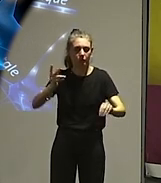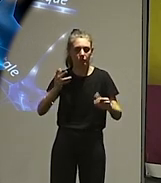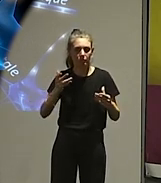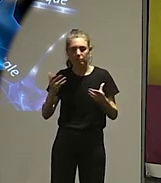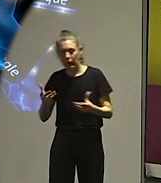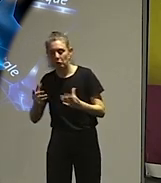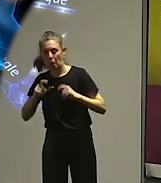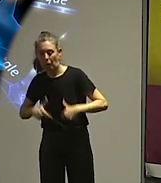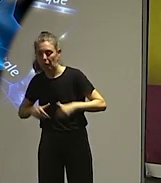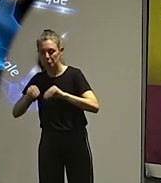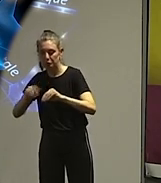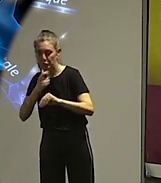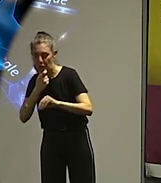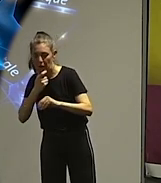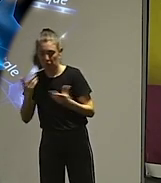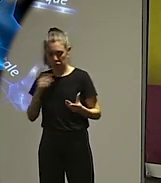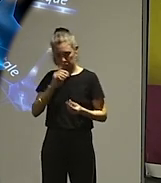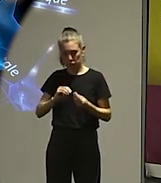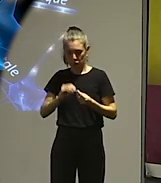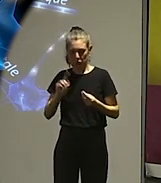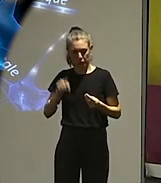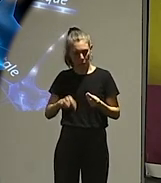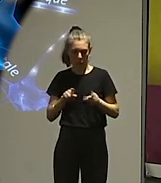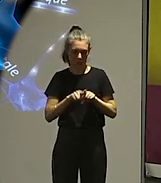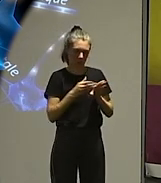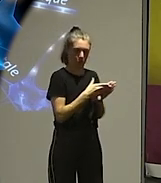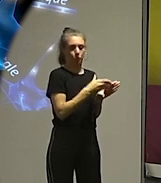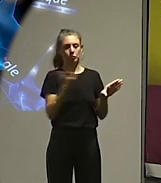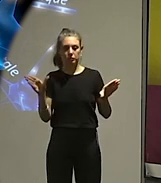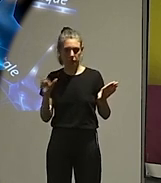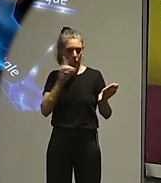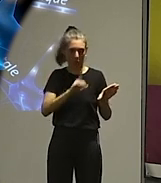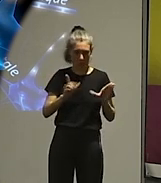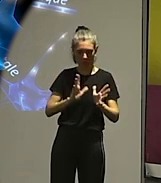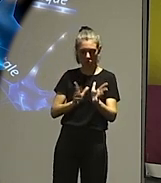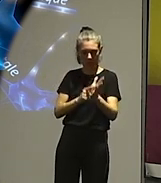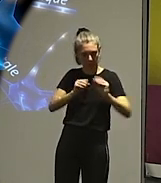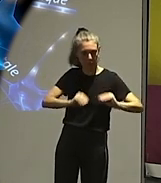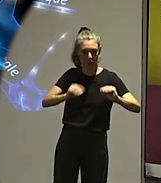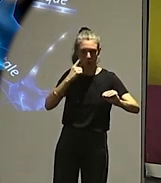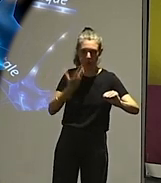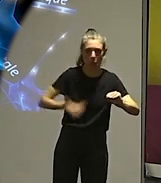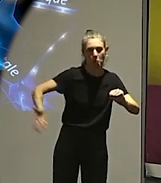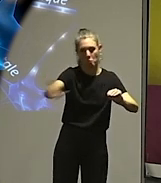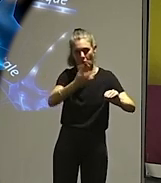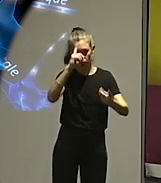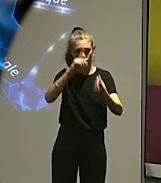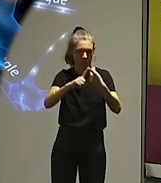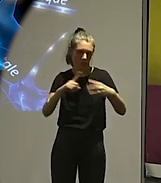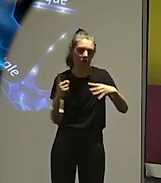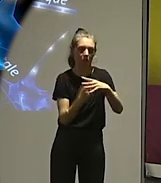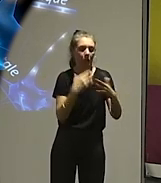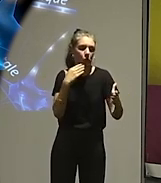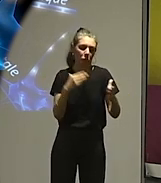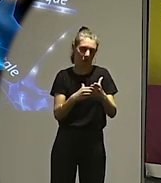se discute actuellement. Je pense que c'est quelque chose auquel on devrait sérieusement penser pour favoriser l'intégration. Après, pour le reste, ce qui est des